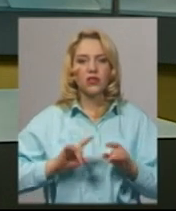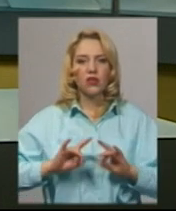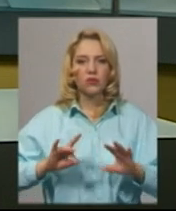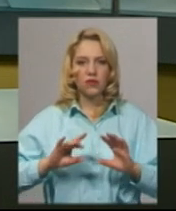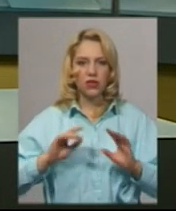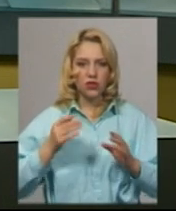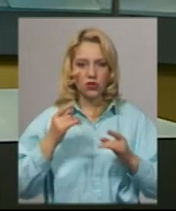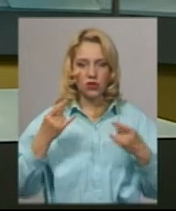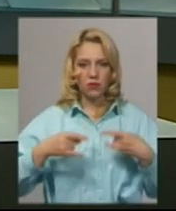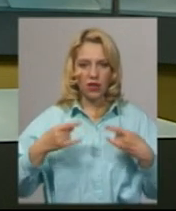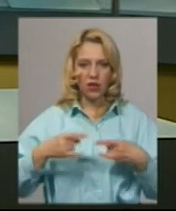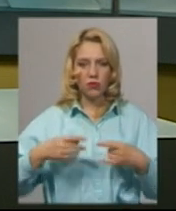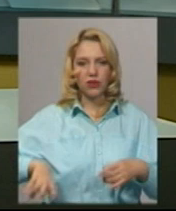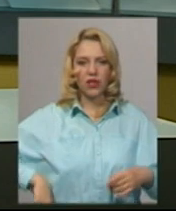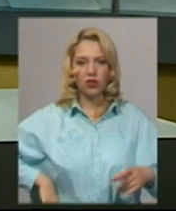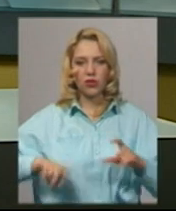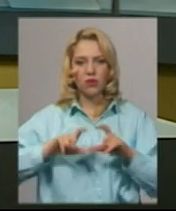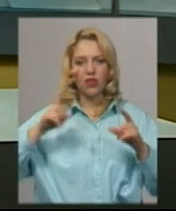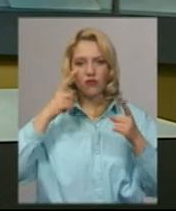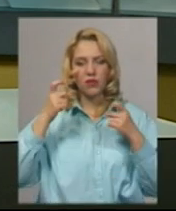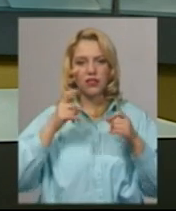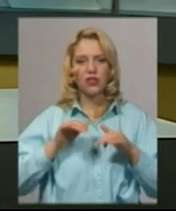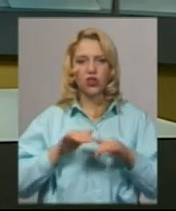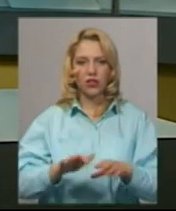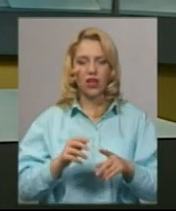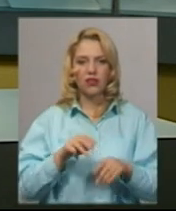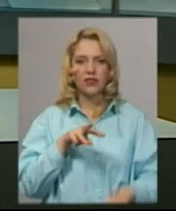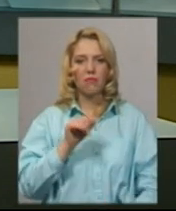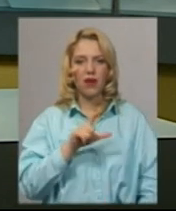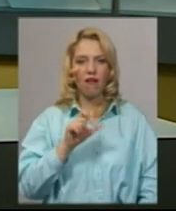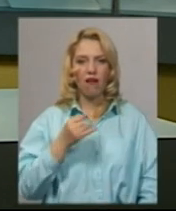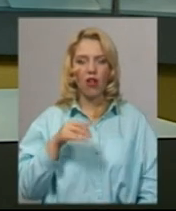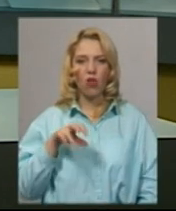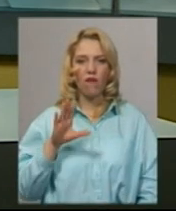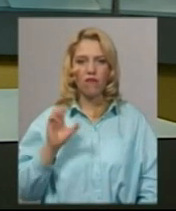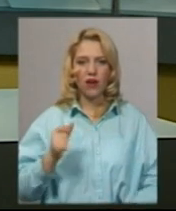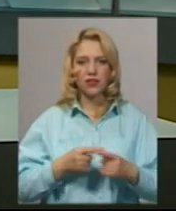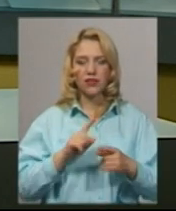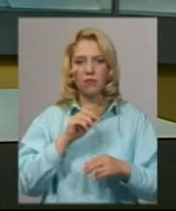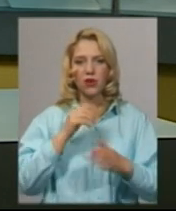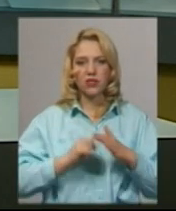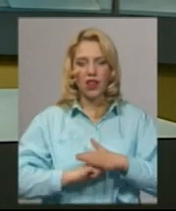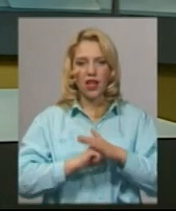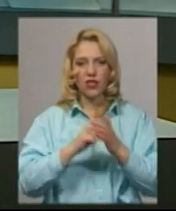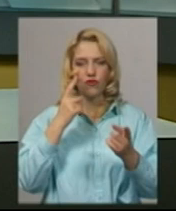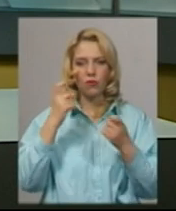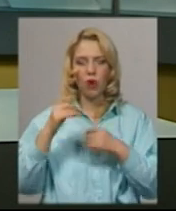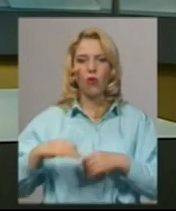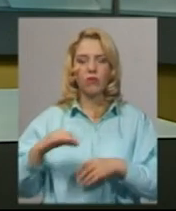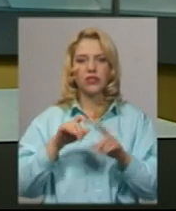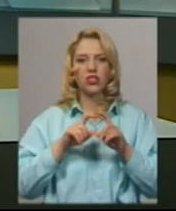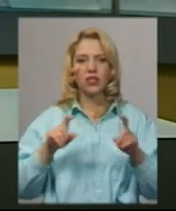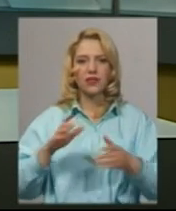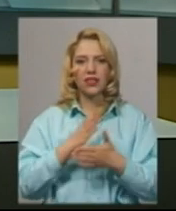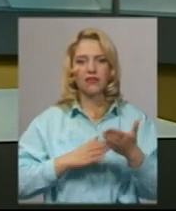розповіла директорка департаменту інформаційної діяльності Інна Михайлова з посиланням на інформацію обласного штабу з ліквідації